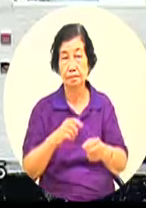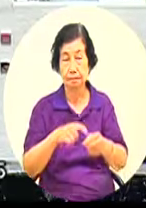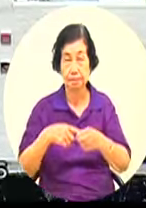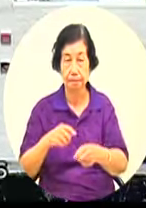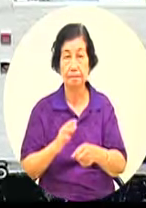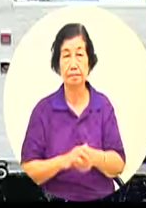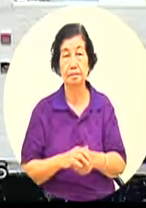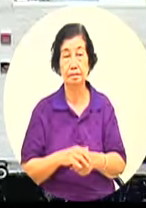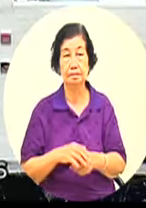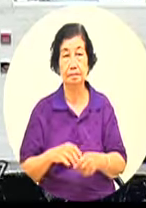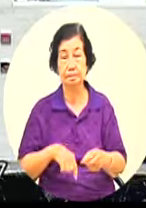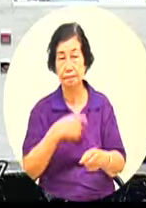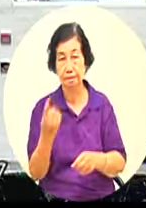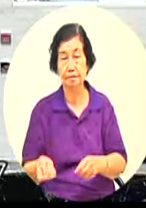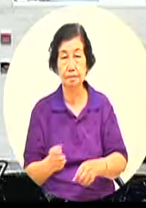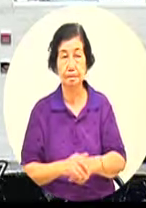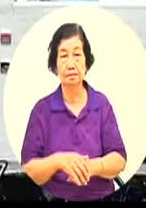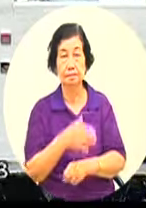美雅议员质询。